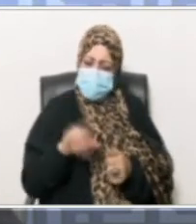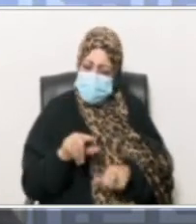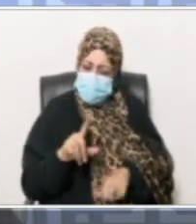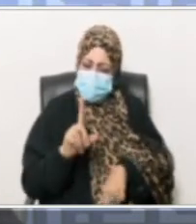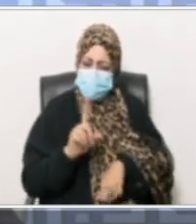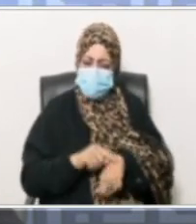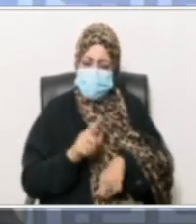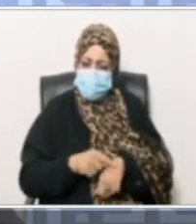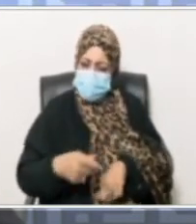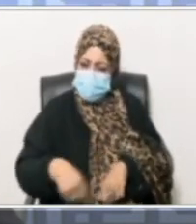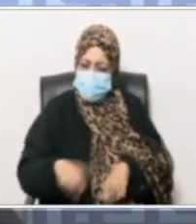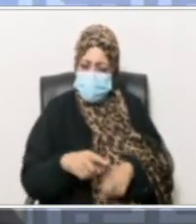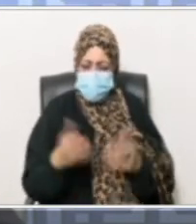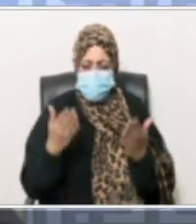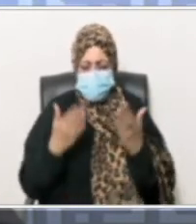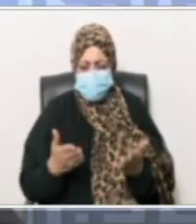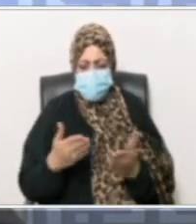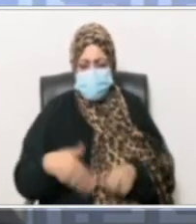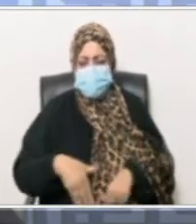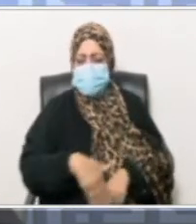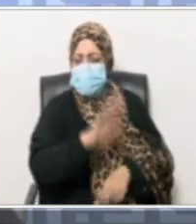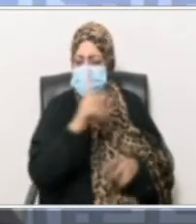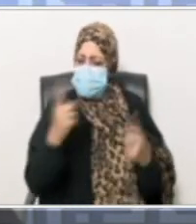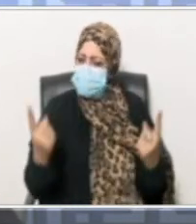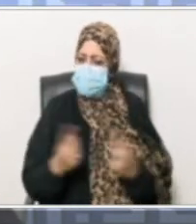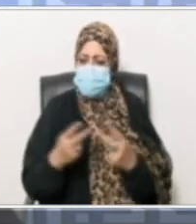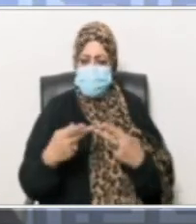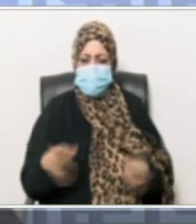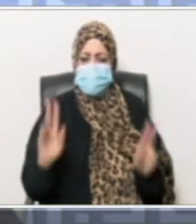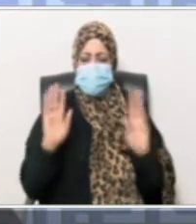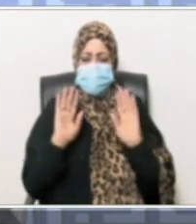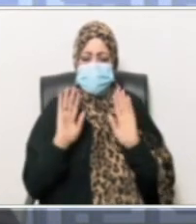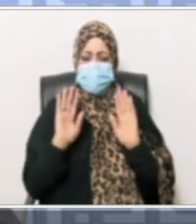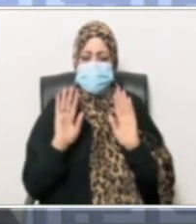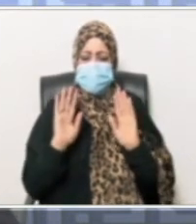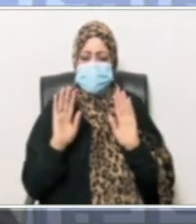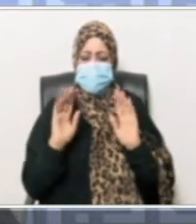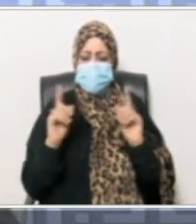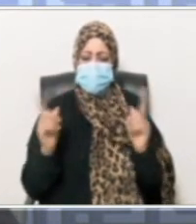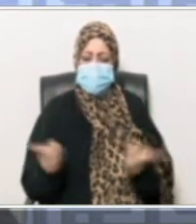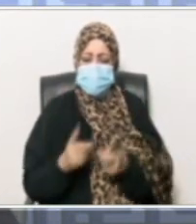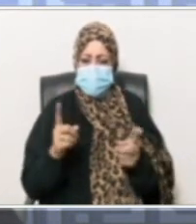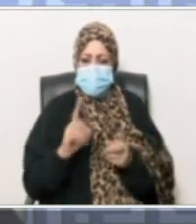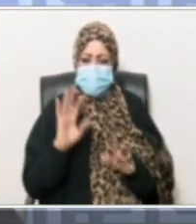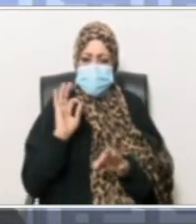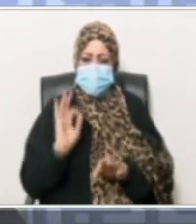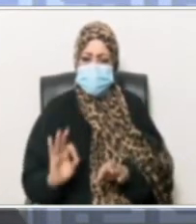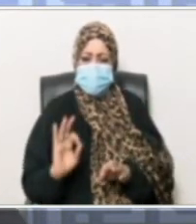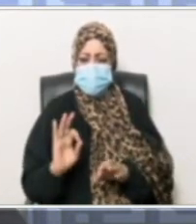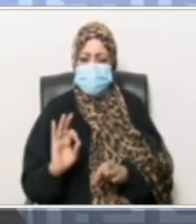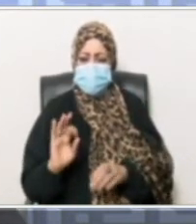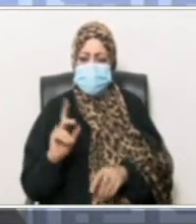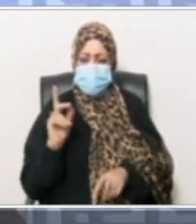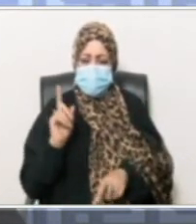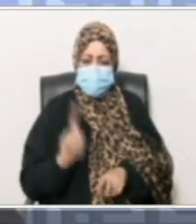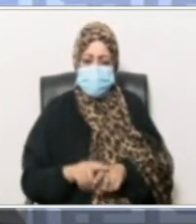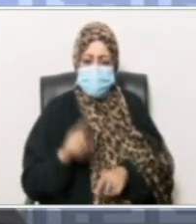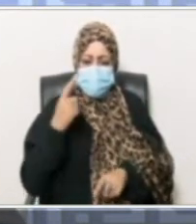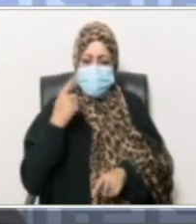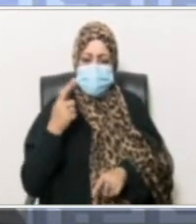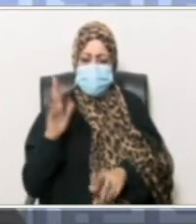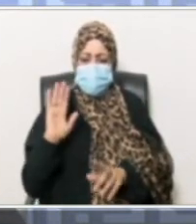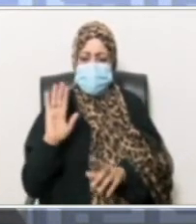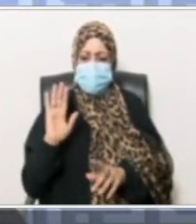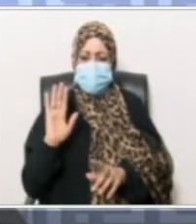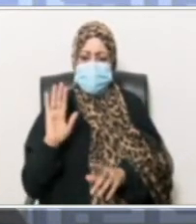بذلك، ولا يكون ذلك ديدنا لها، لا يكون ذلك ديدنا لها. يعني تكونش المرأة كل